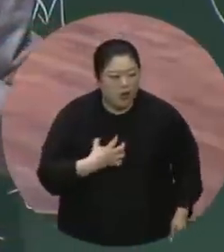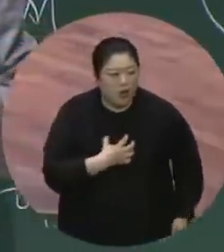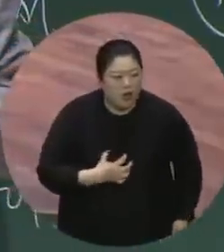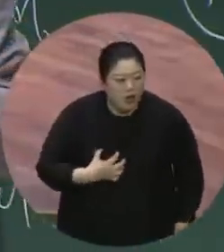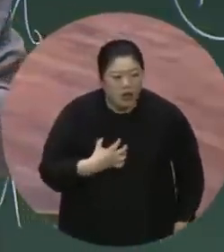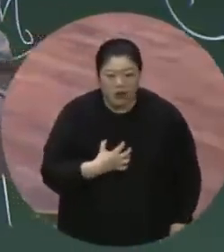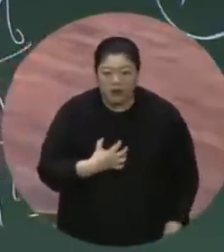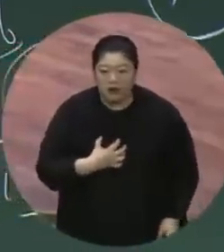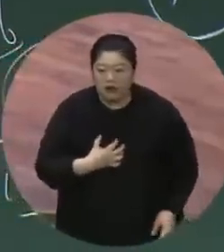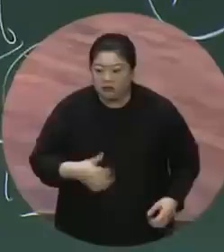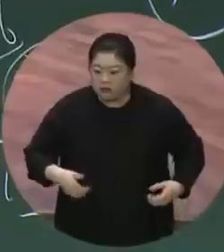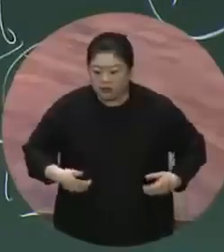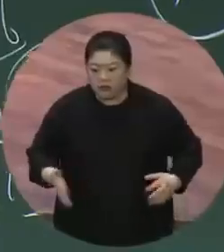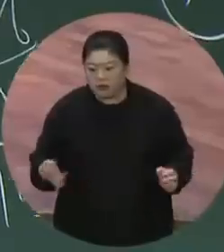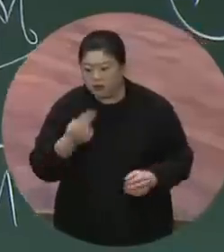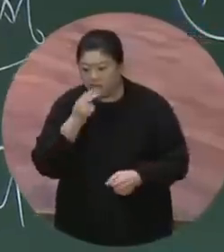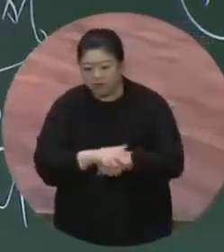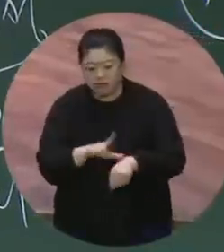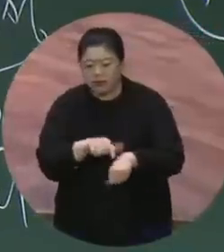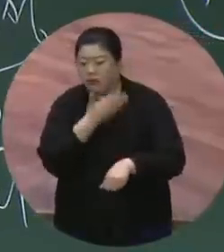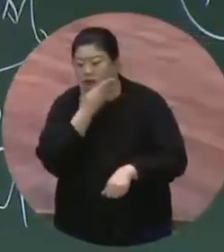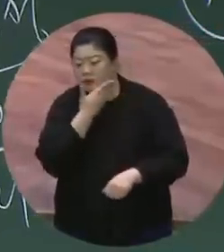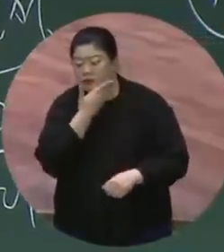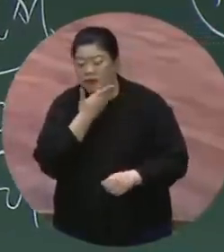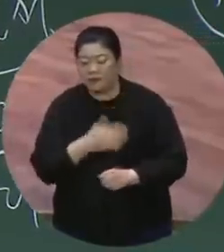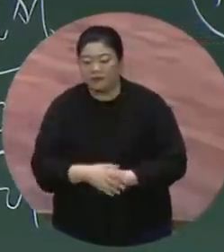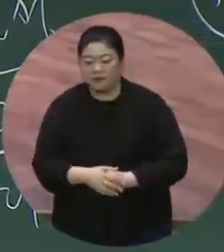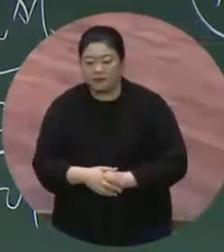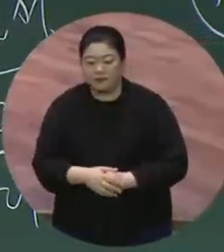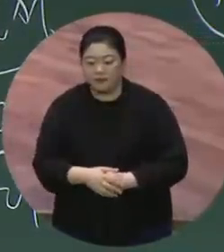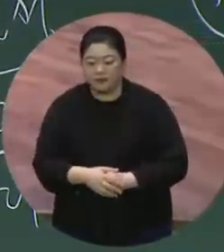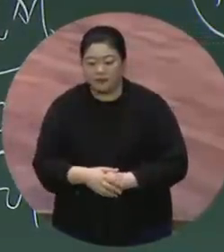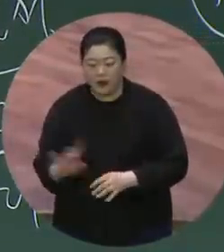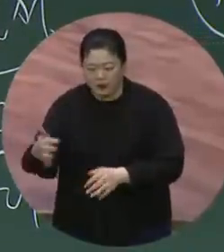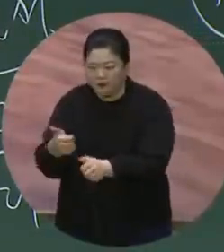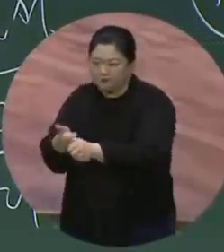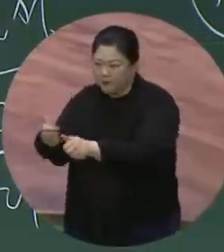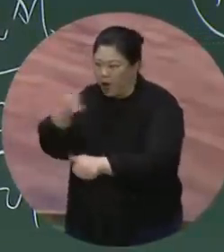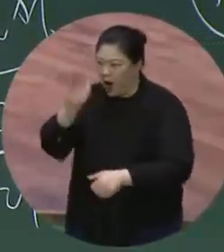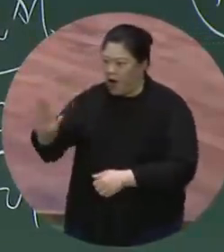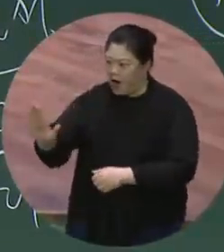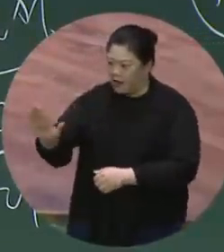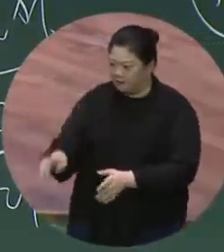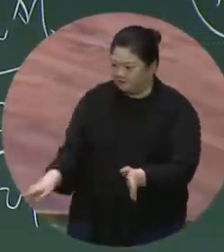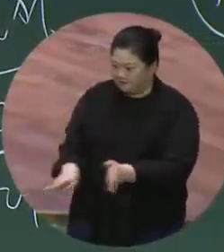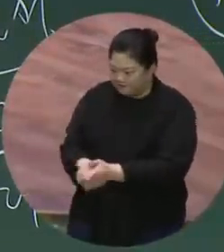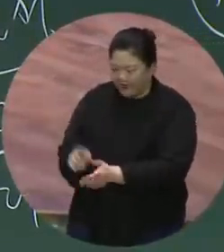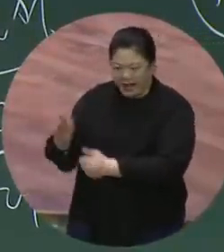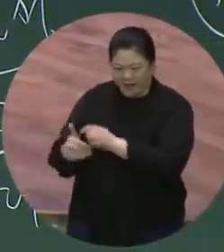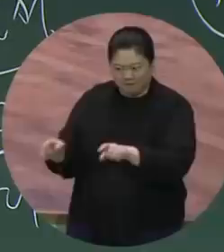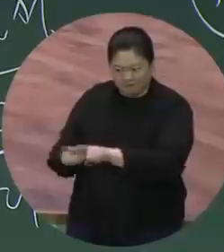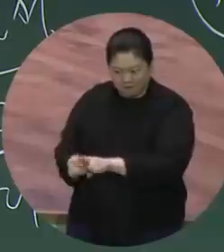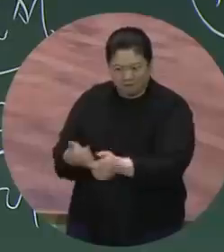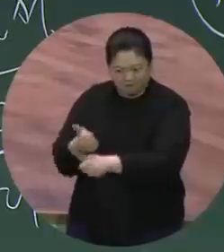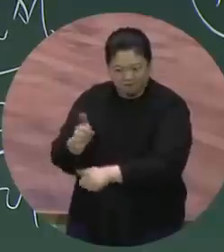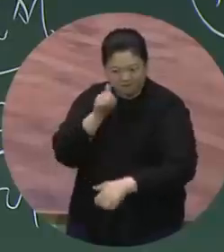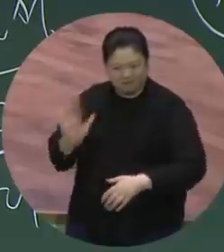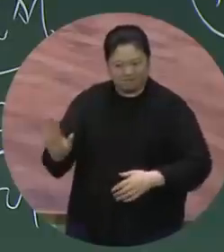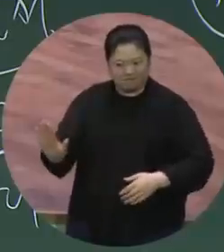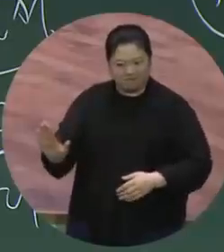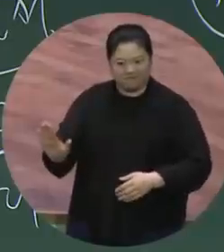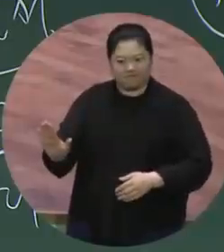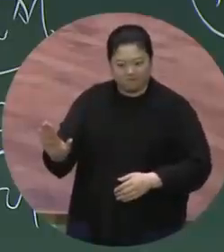받아야지. 이겨놓고 싸운다. 여러분 마음속에 정말로 이